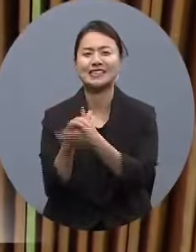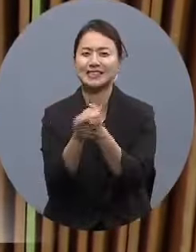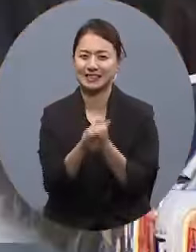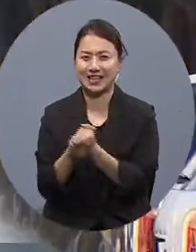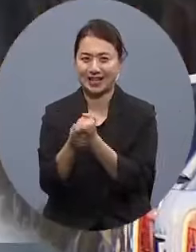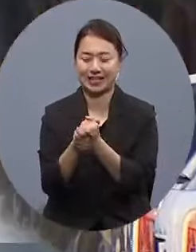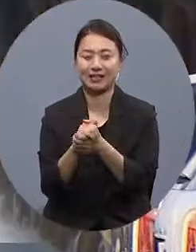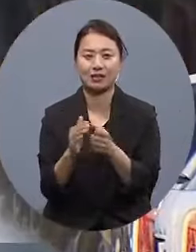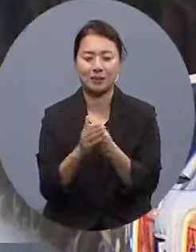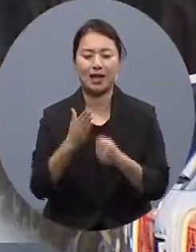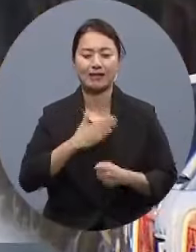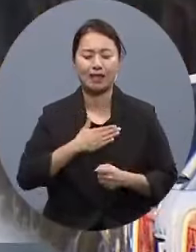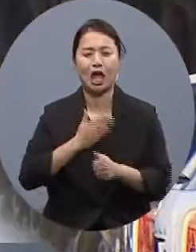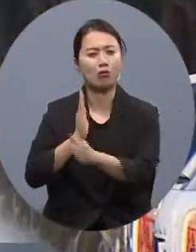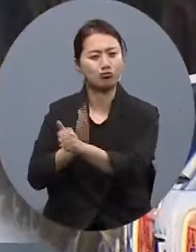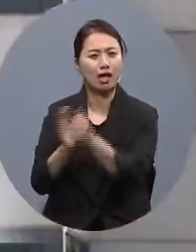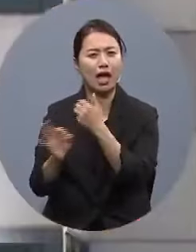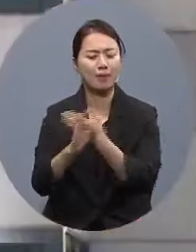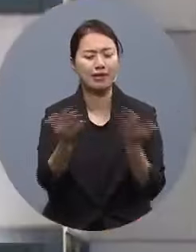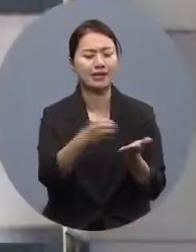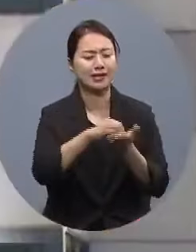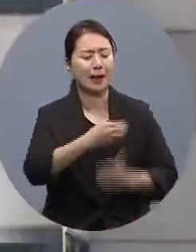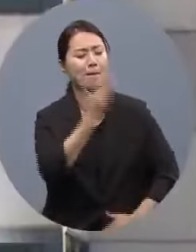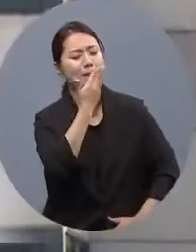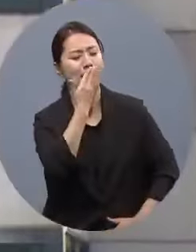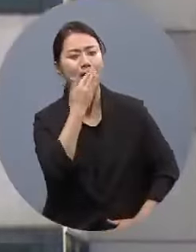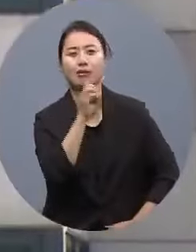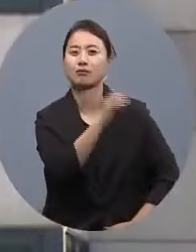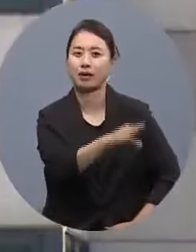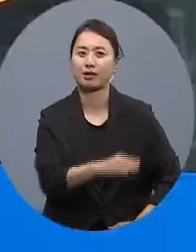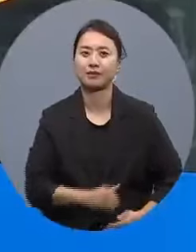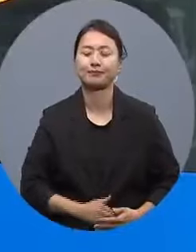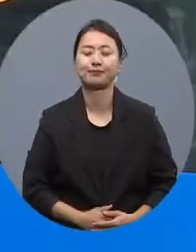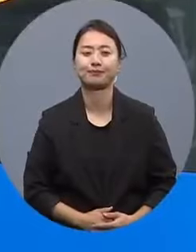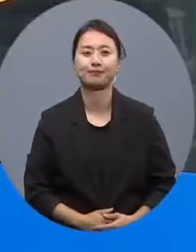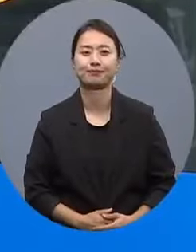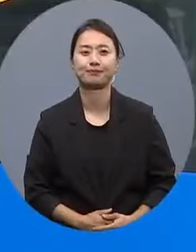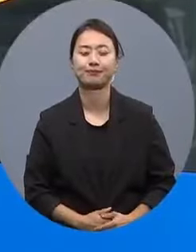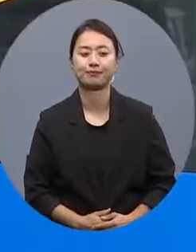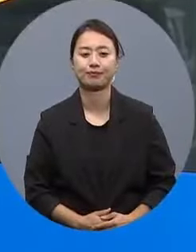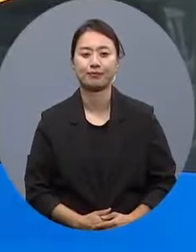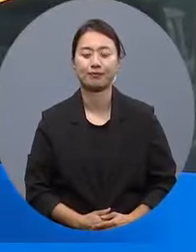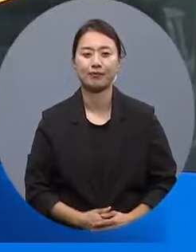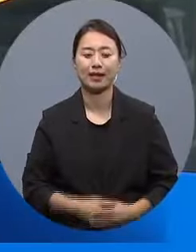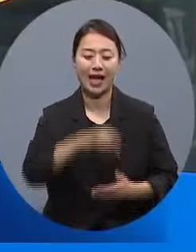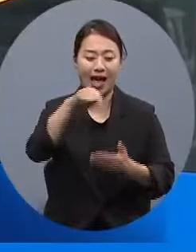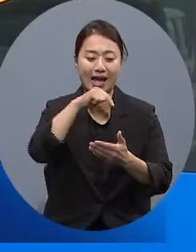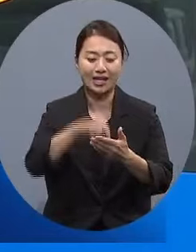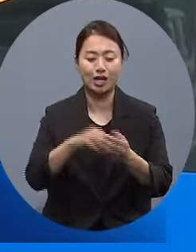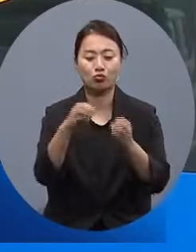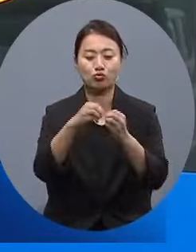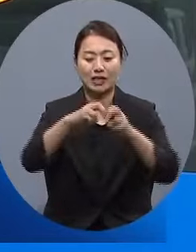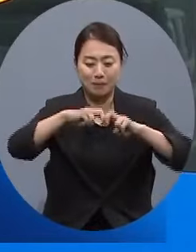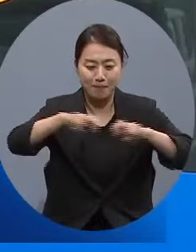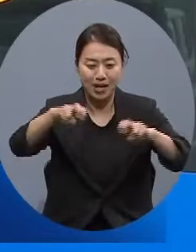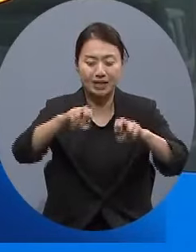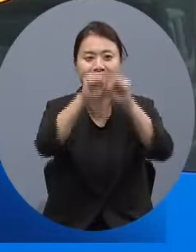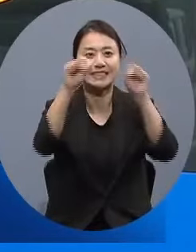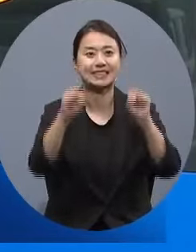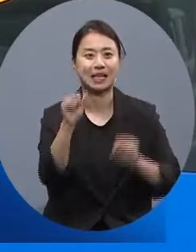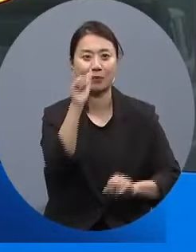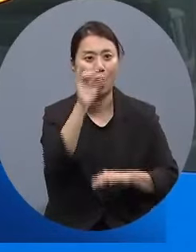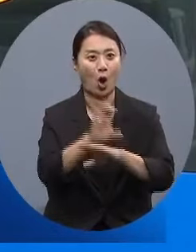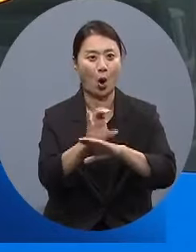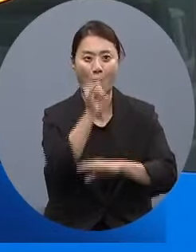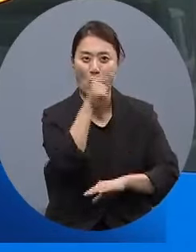간부들에게 자신이 부탁을 하면 입사가 가능하다고 한 겁니다 그 발송 시스템이 있